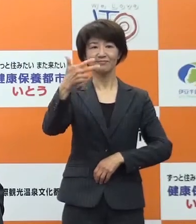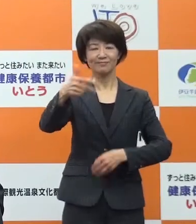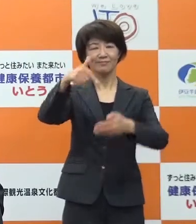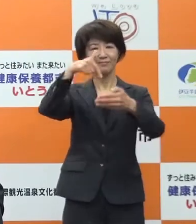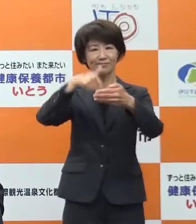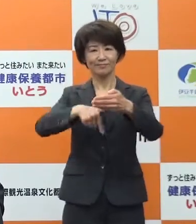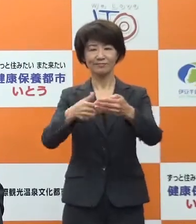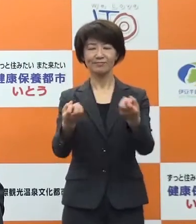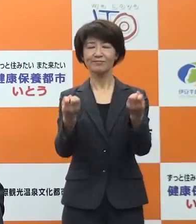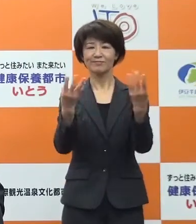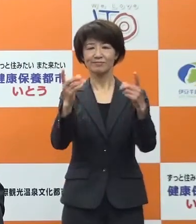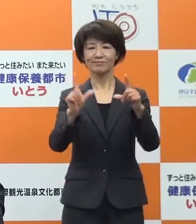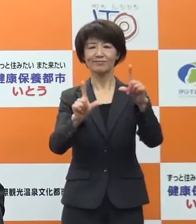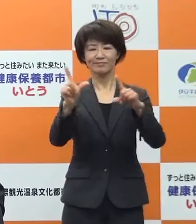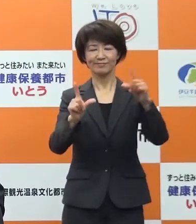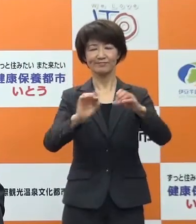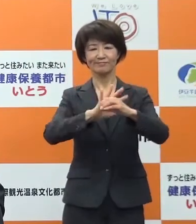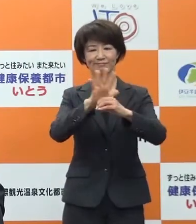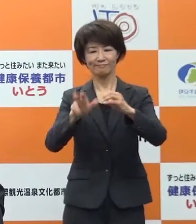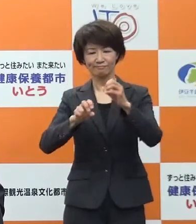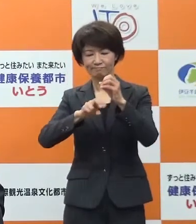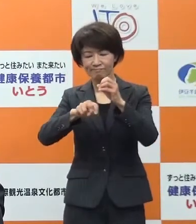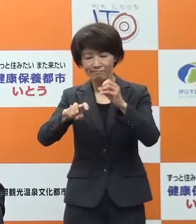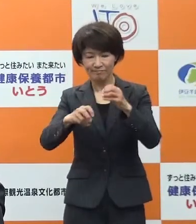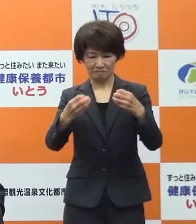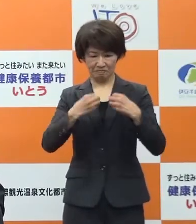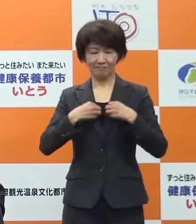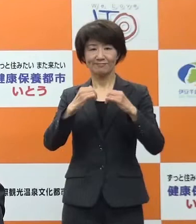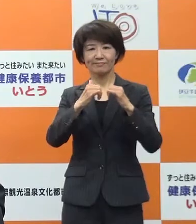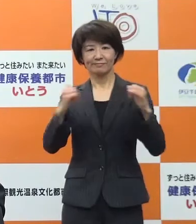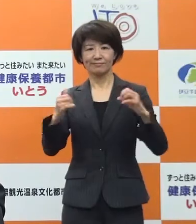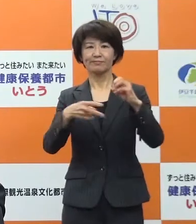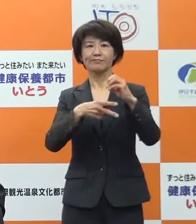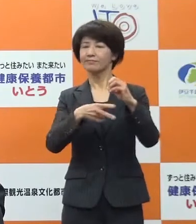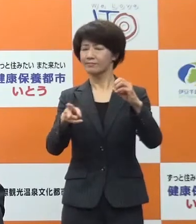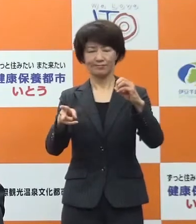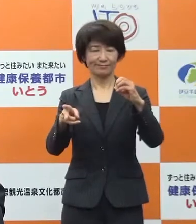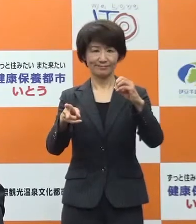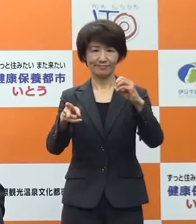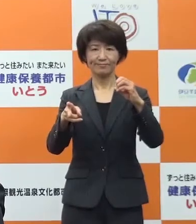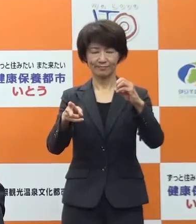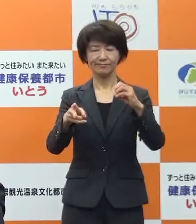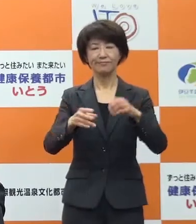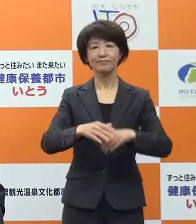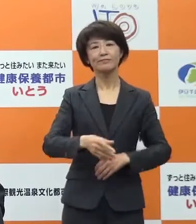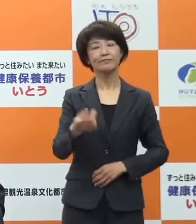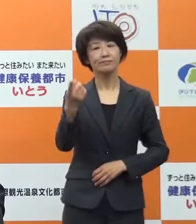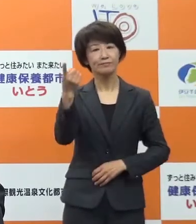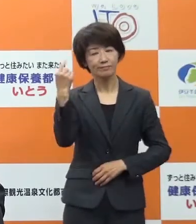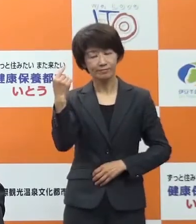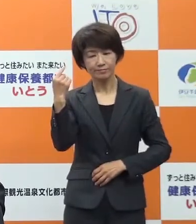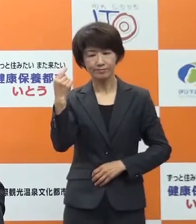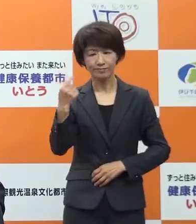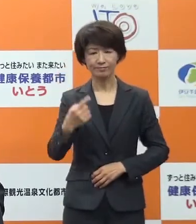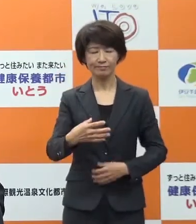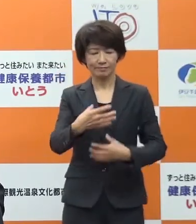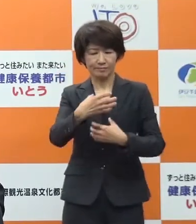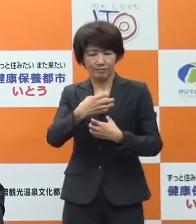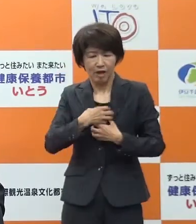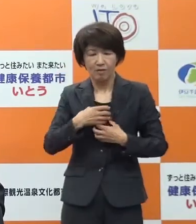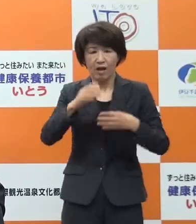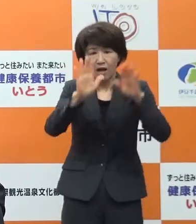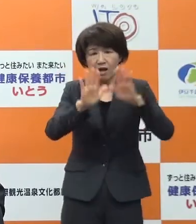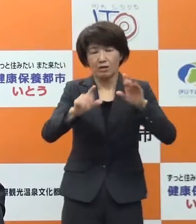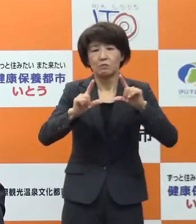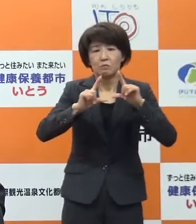市内において新型コロナウイルス感染者は確認されておりませんが、昨日緊急事